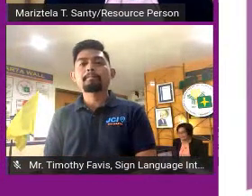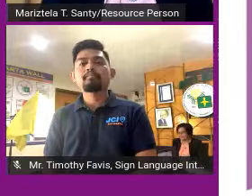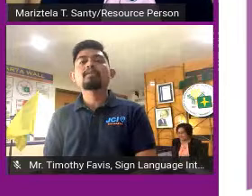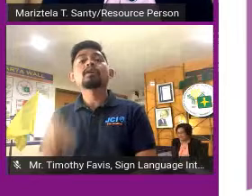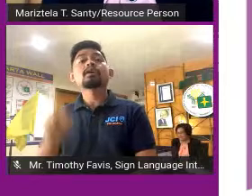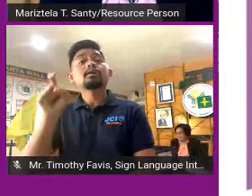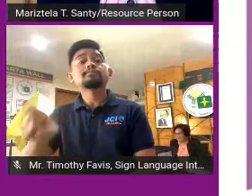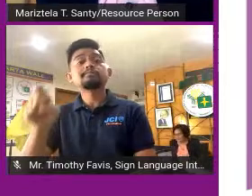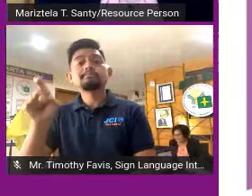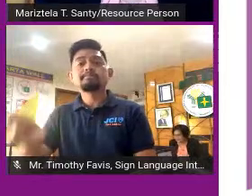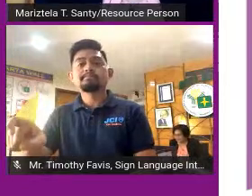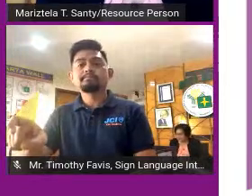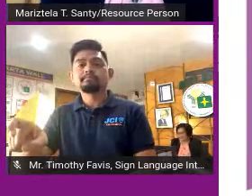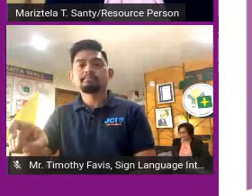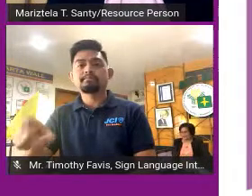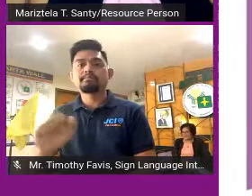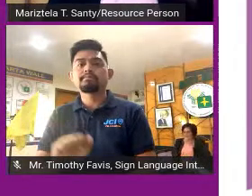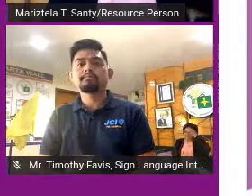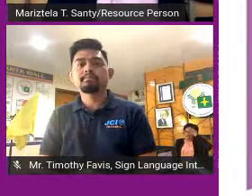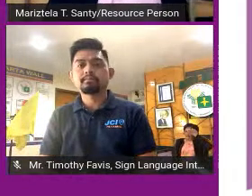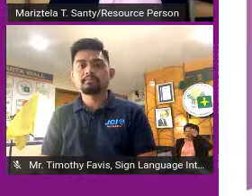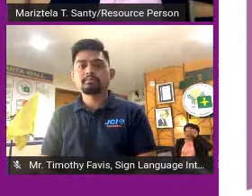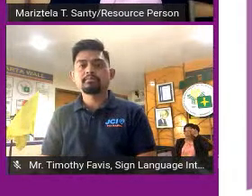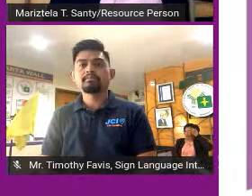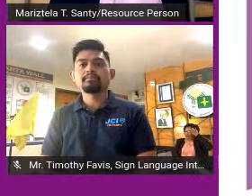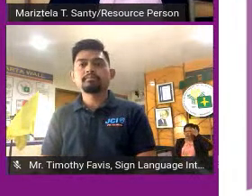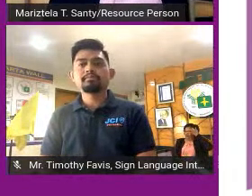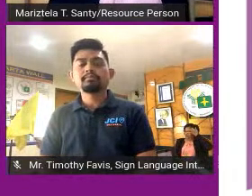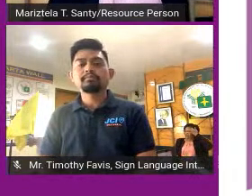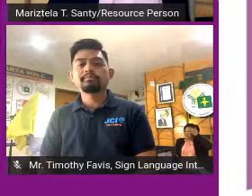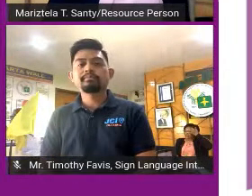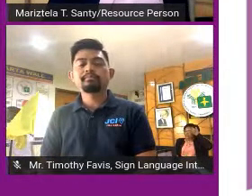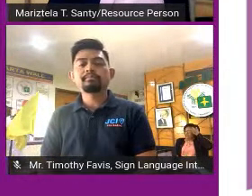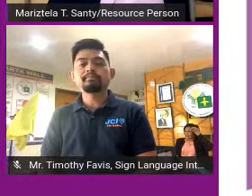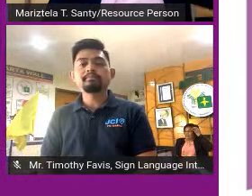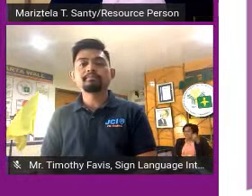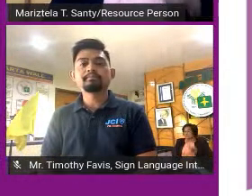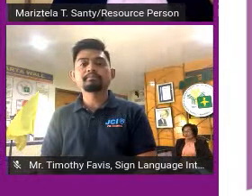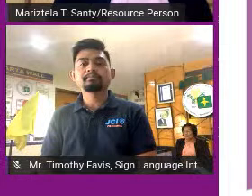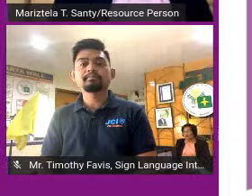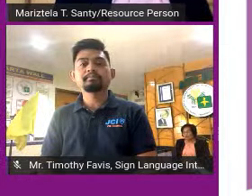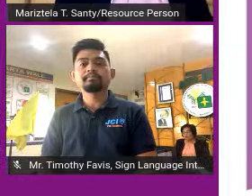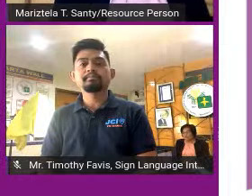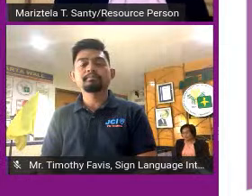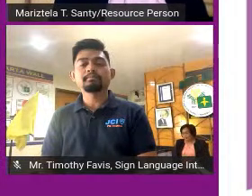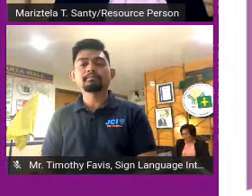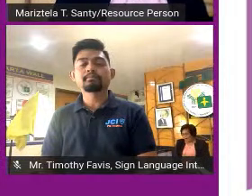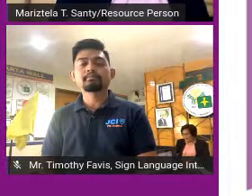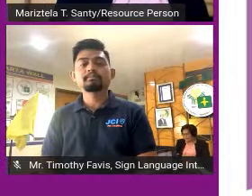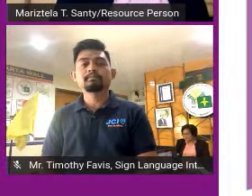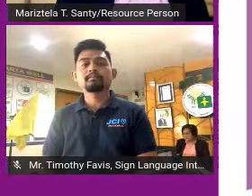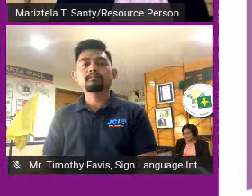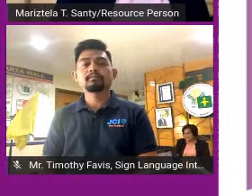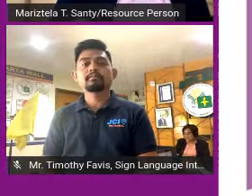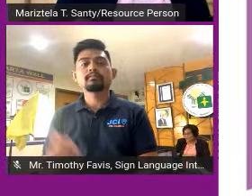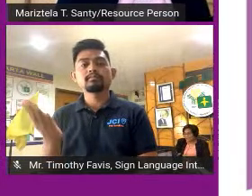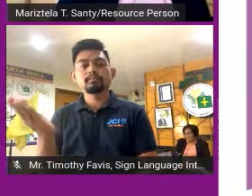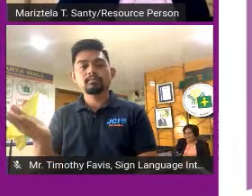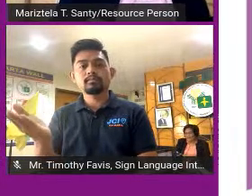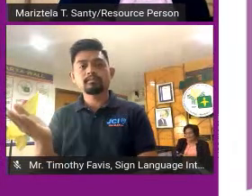It must be masculine. Ano po? So, ito po ang